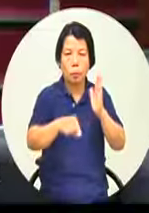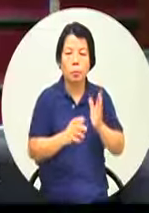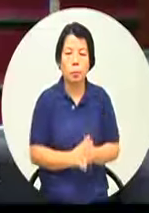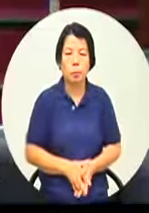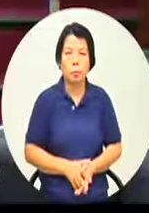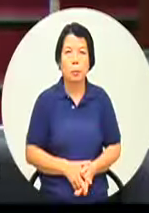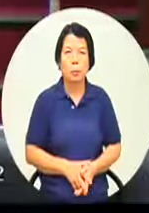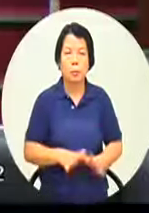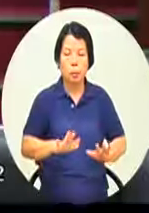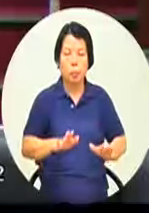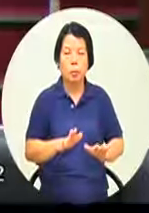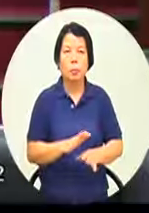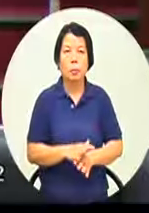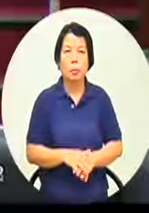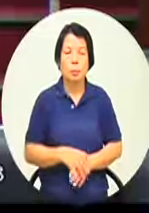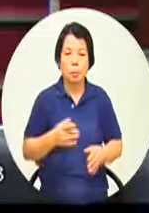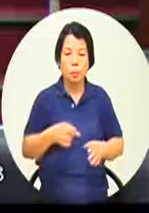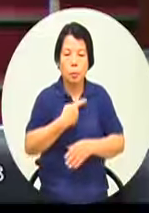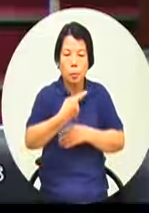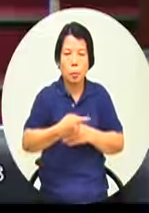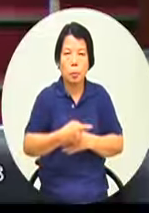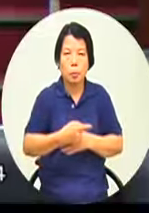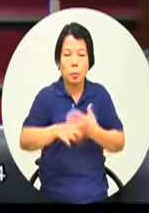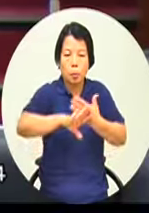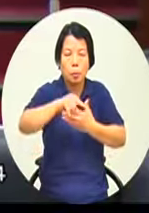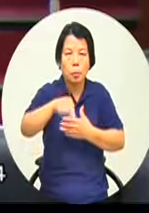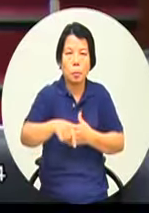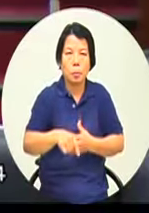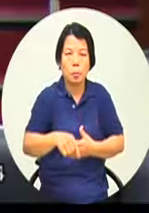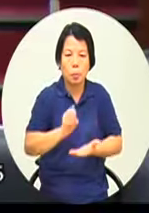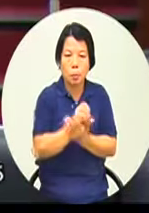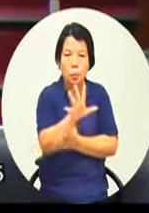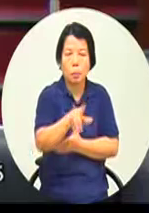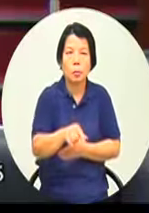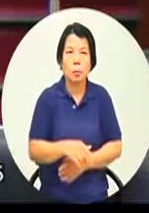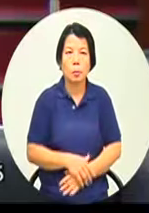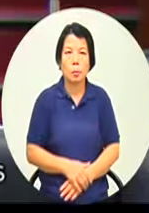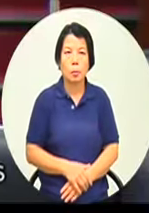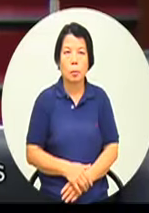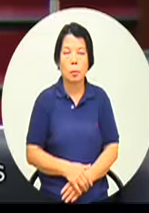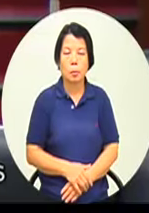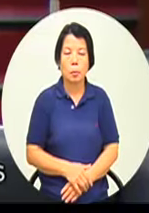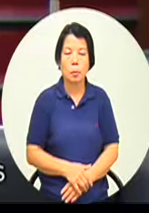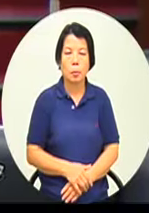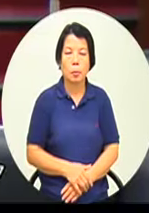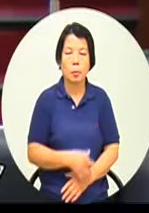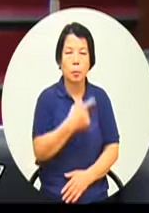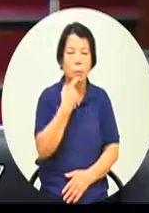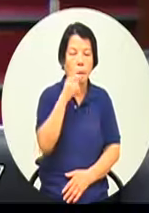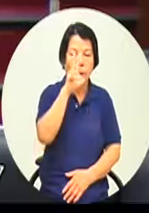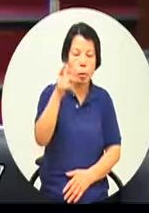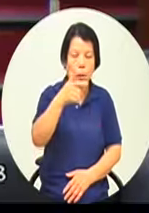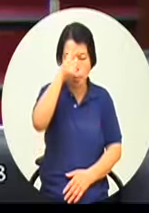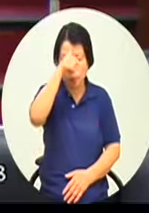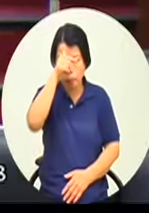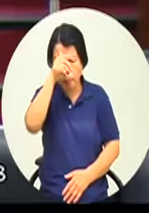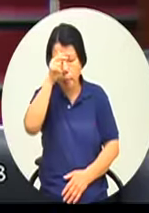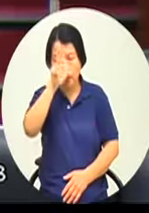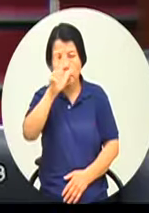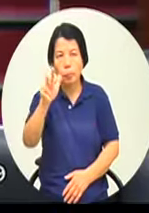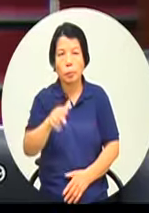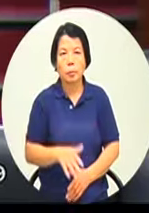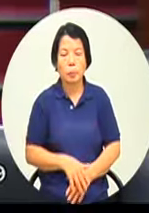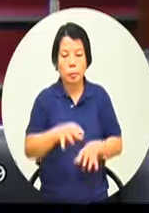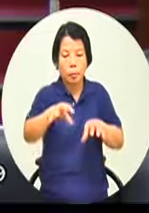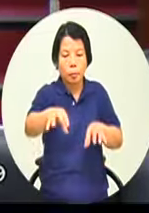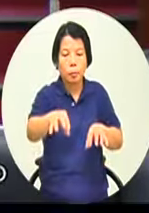再说，时间相当有限。那另外我再提，因为这图片刚刚有看到，我就不讲了，就刚好在红色两个位置，黄色的区域就